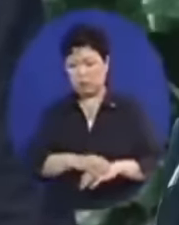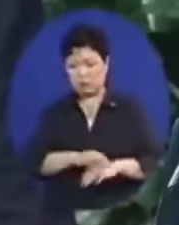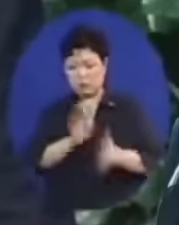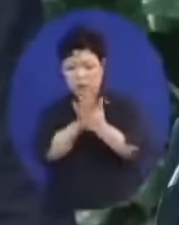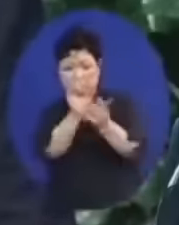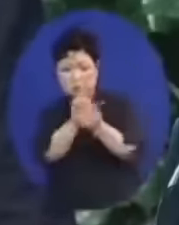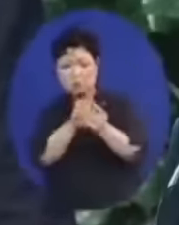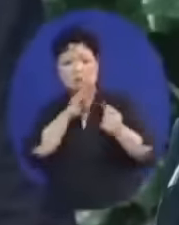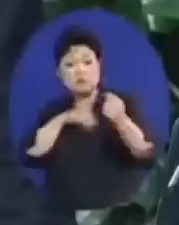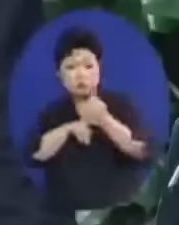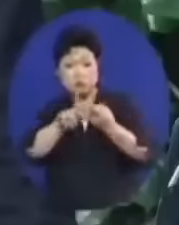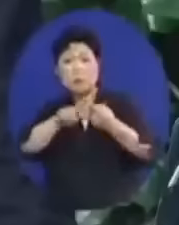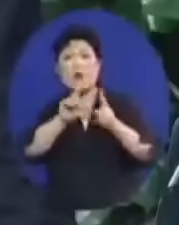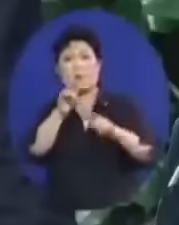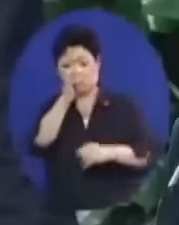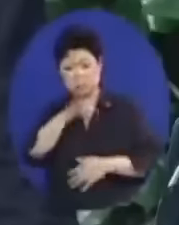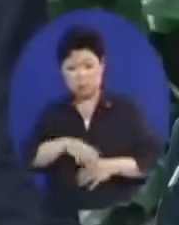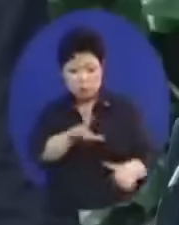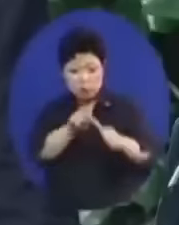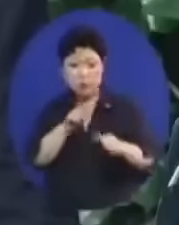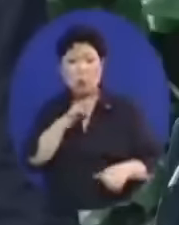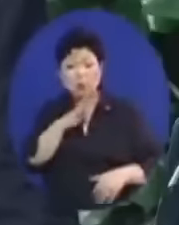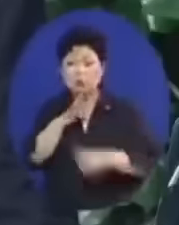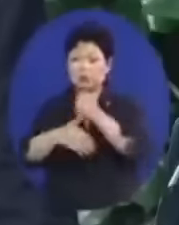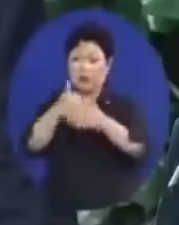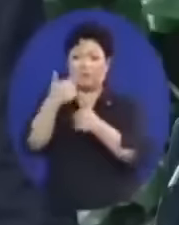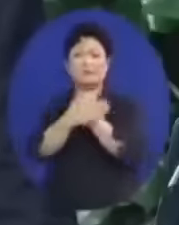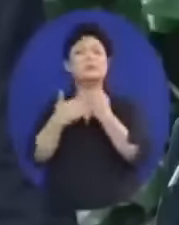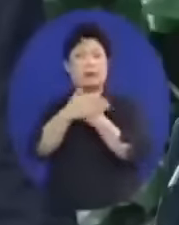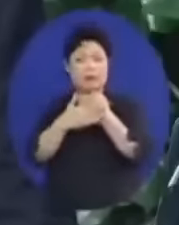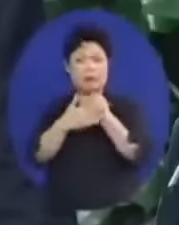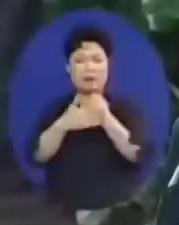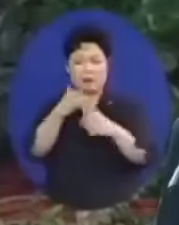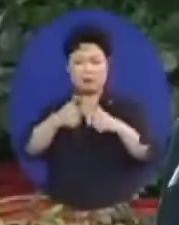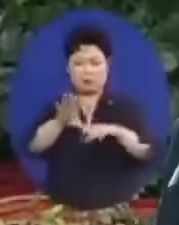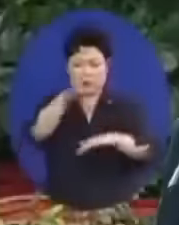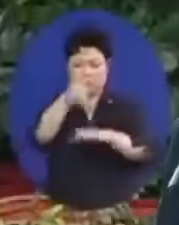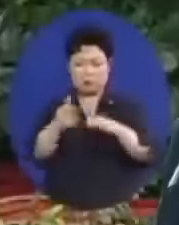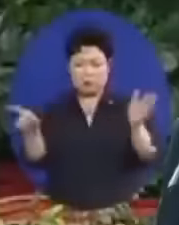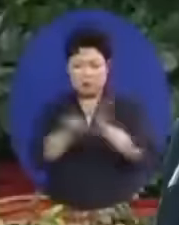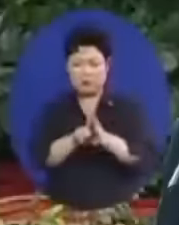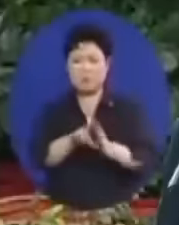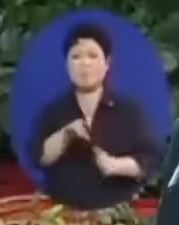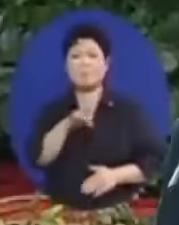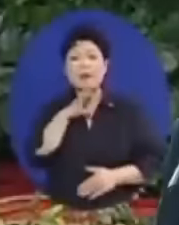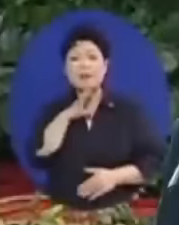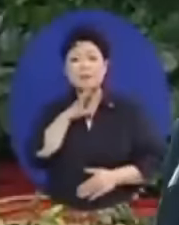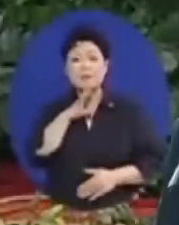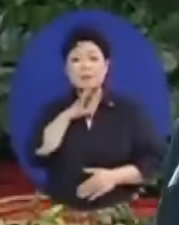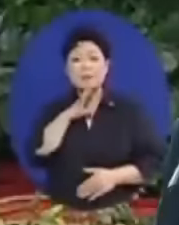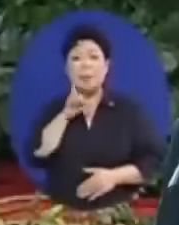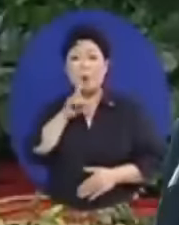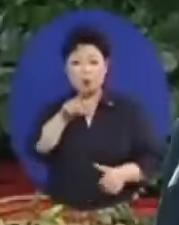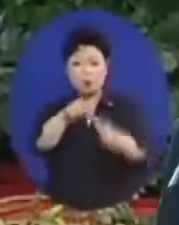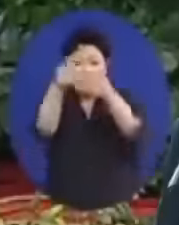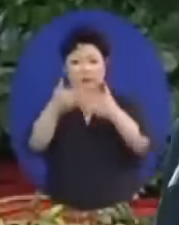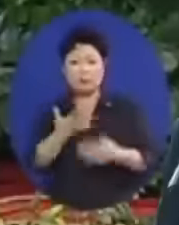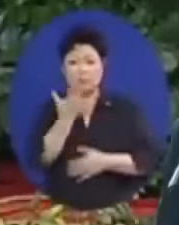진리를 말하기 시작한 것입니다. 구원은 오직 하나님의 은혜에 의하여 예수 그리스도를 믿는 믿음으로 말미암아 받은 것은 절대적인